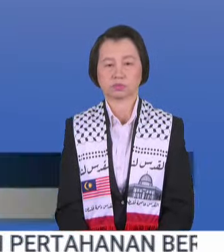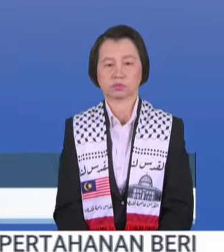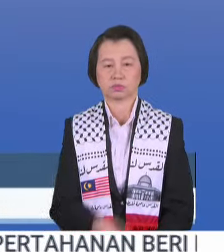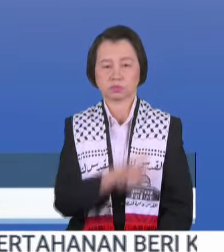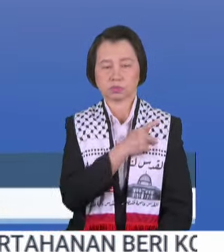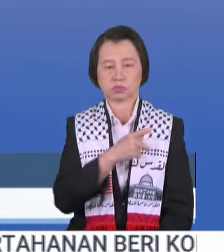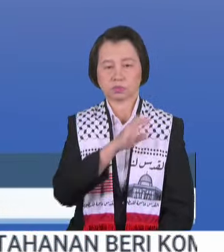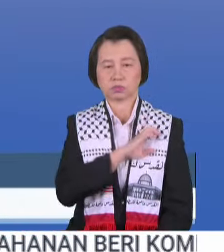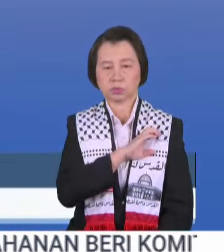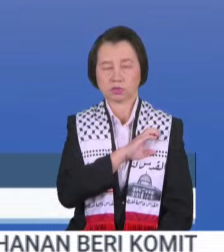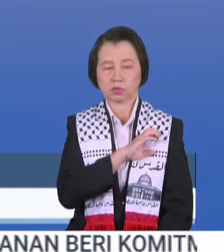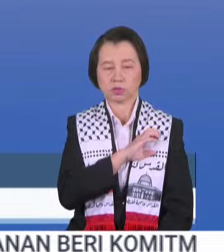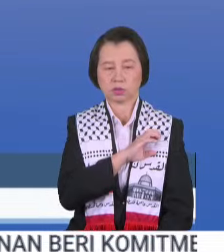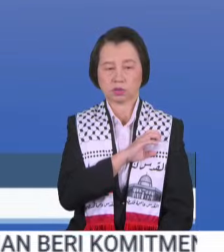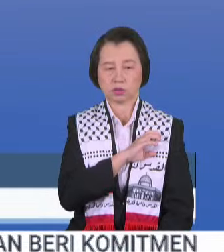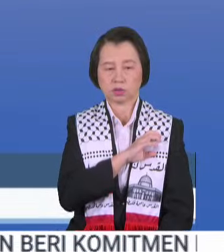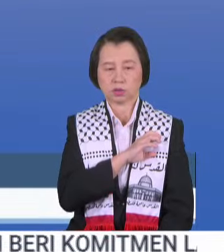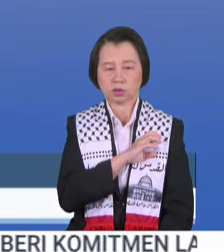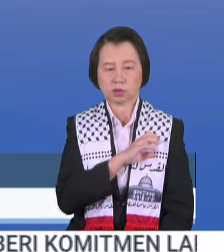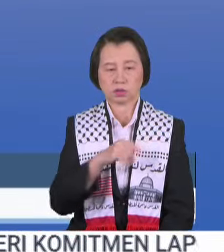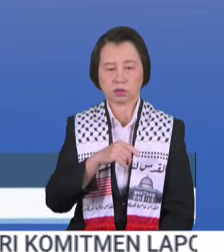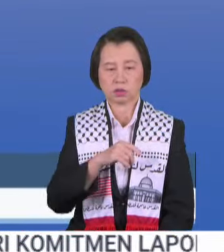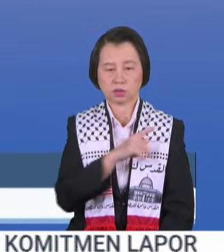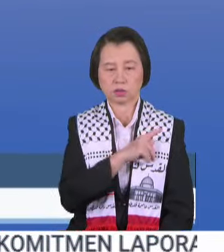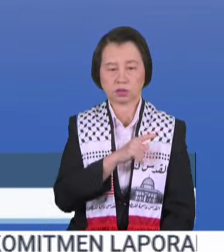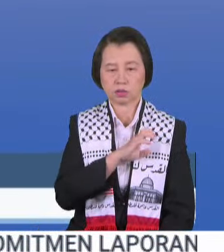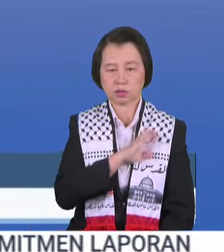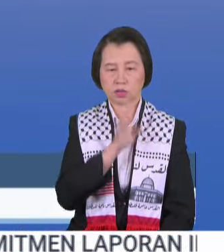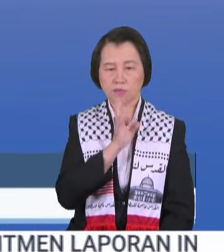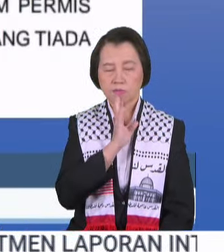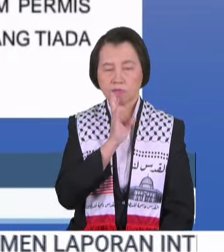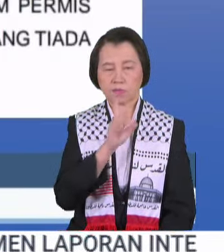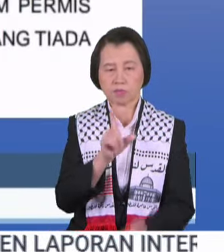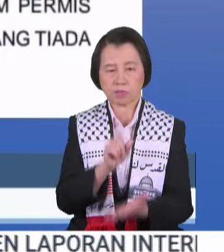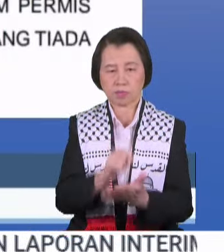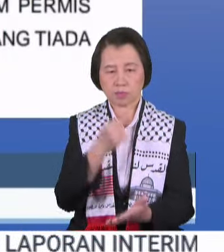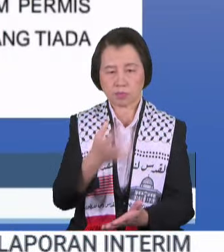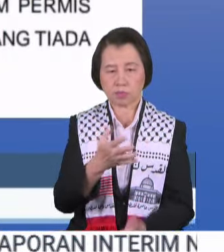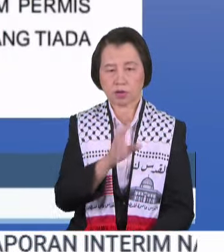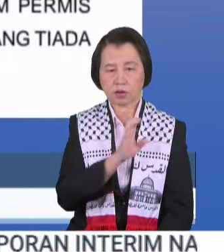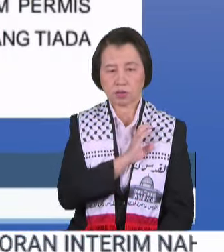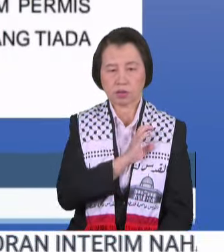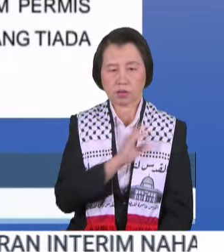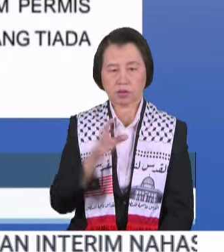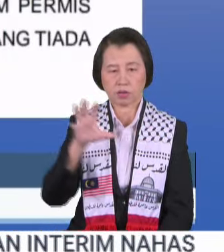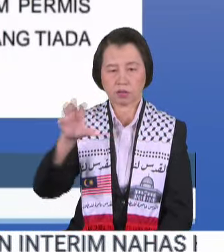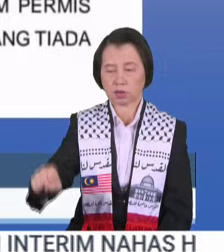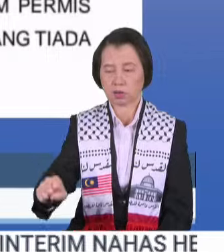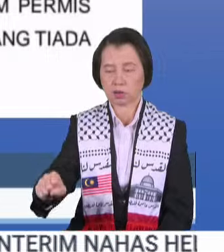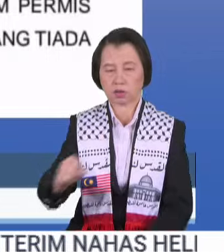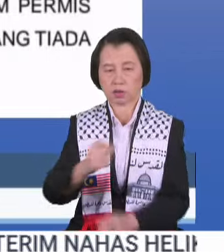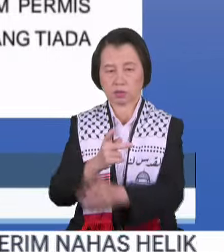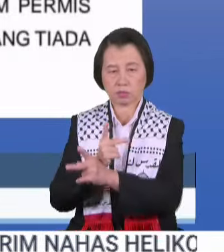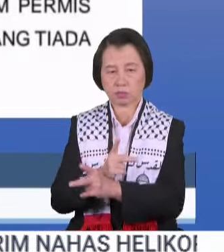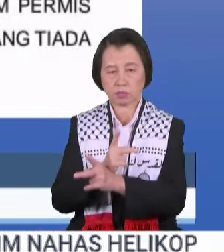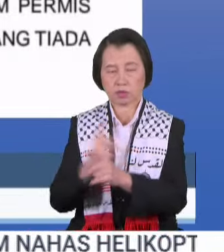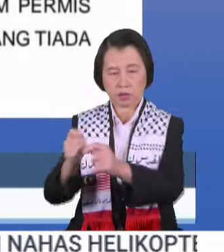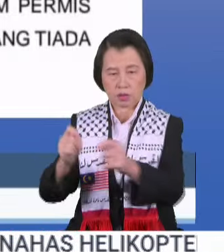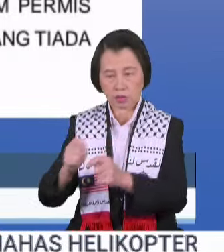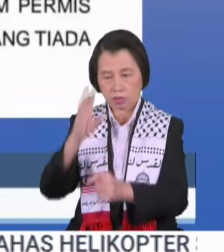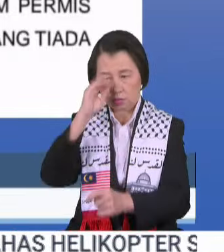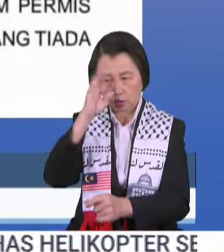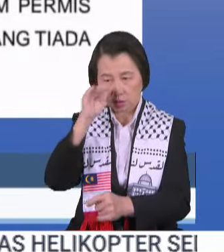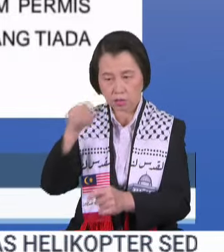Ketua Polis Daerah Miri, ACP Alexan Nangacabu dalam kenyataan media berkata, polis turut menahan penjaga premis, seorang